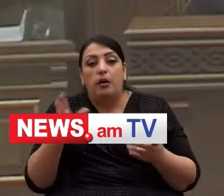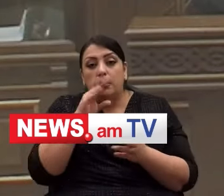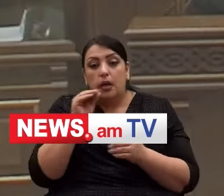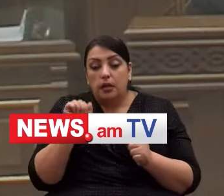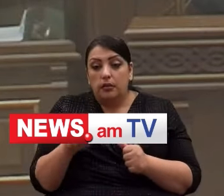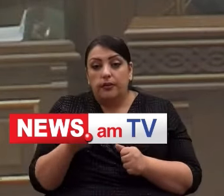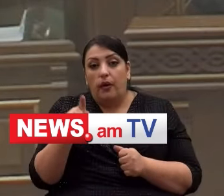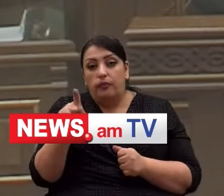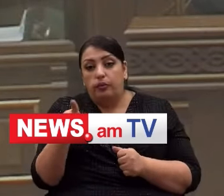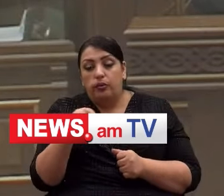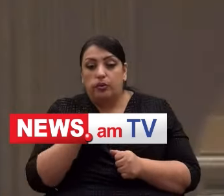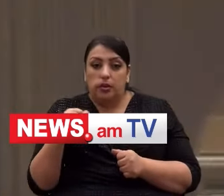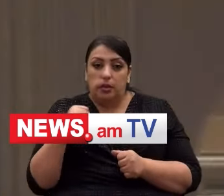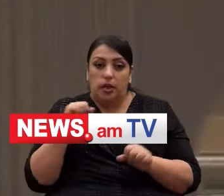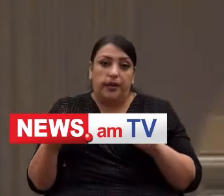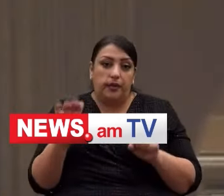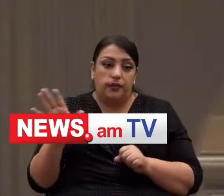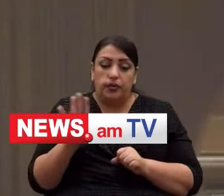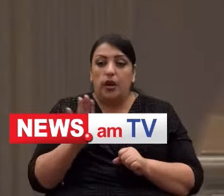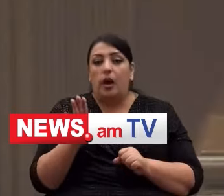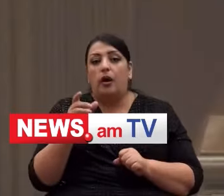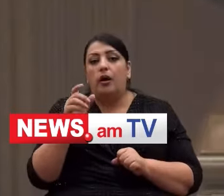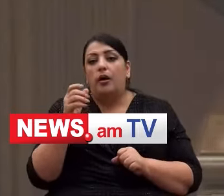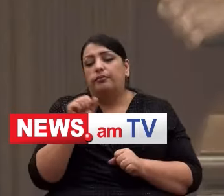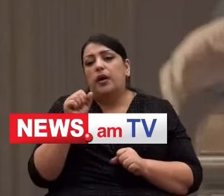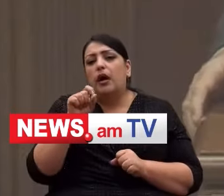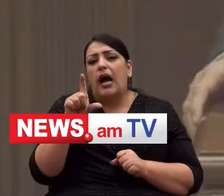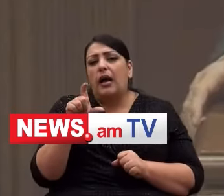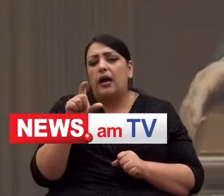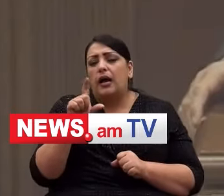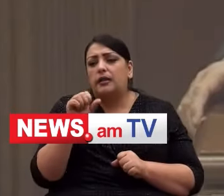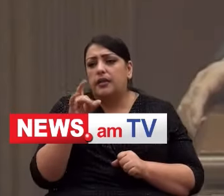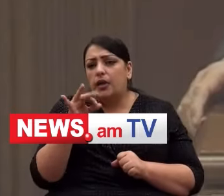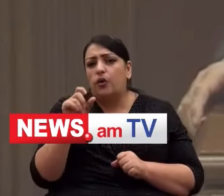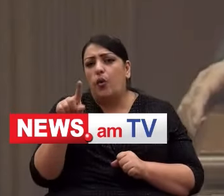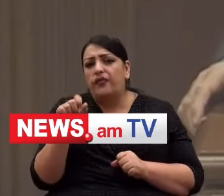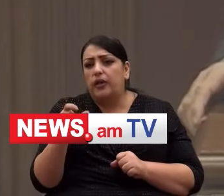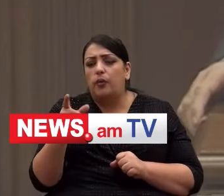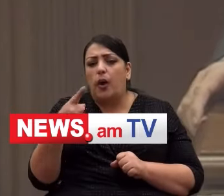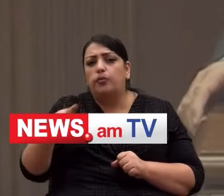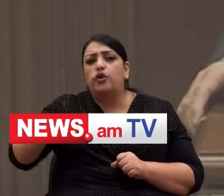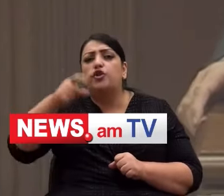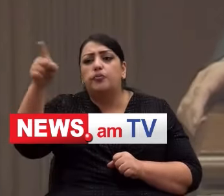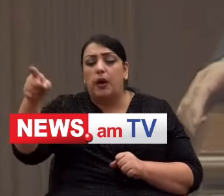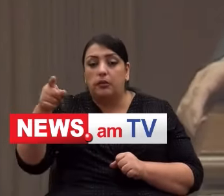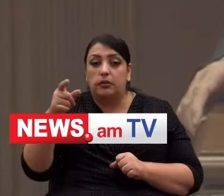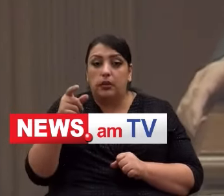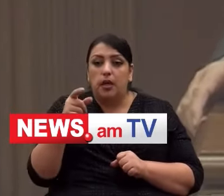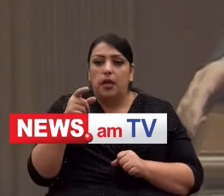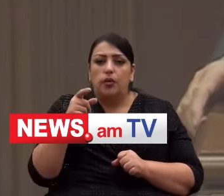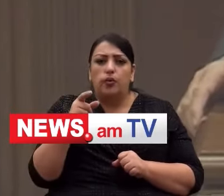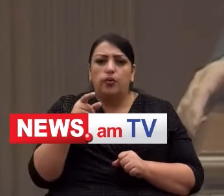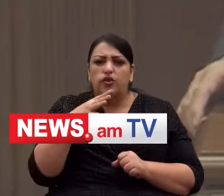չլինեք այդ գերատեսչական ղեկավարը, Աղազարյան Հովիկը լինի կամ մի հատ ուրիշ մեկը լինի, եւ այդ ամենը ինչ իչարս